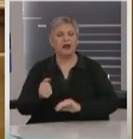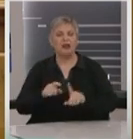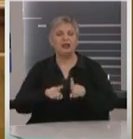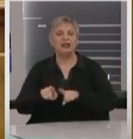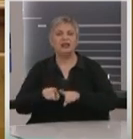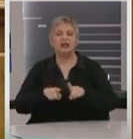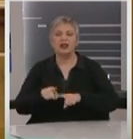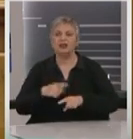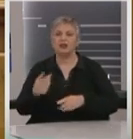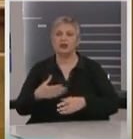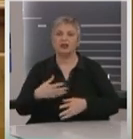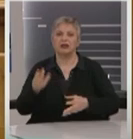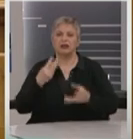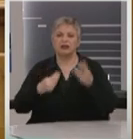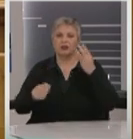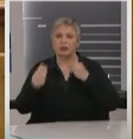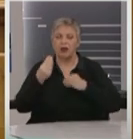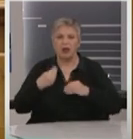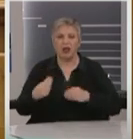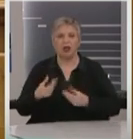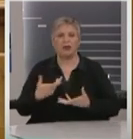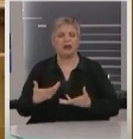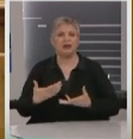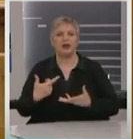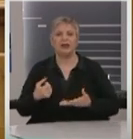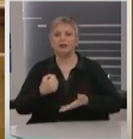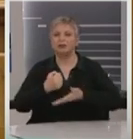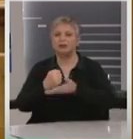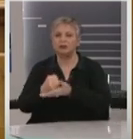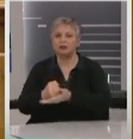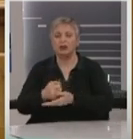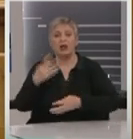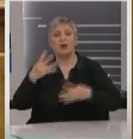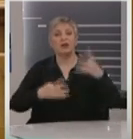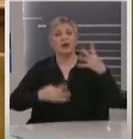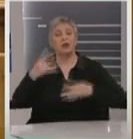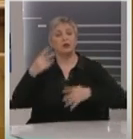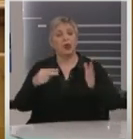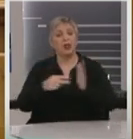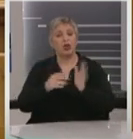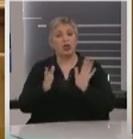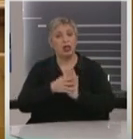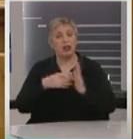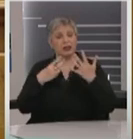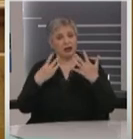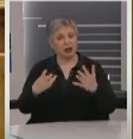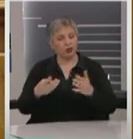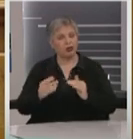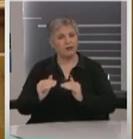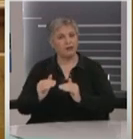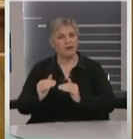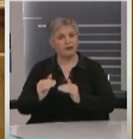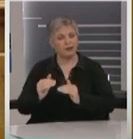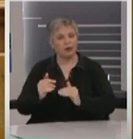τη γνώση, της επένδυσης στη γνώση. Ο προϋπολογισμός του 2018 συνεχίζει να καταγράφει, όπως και οι προηγούμενοι,